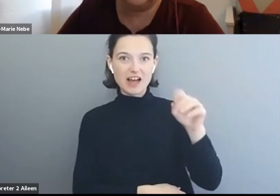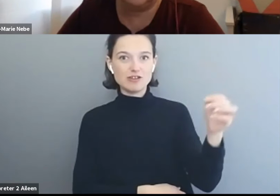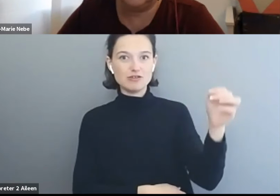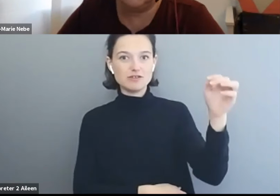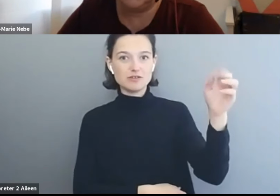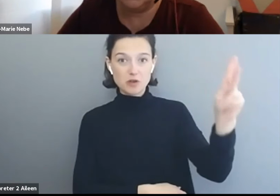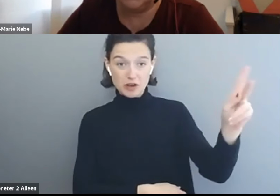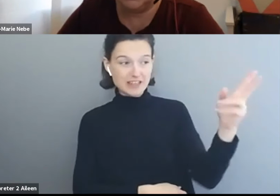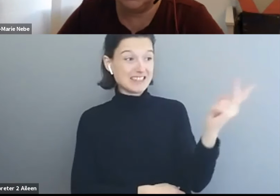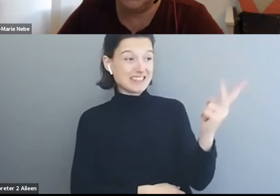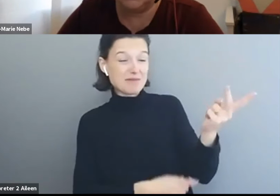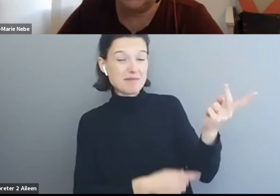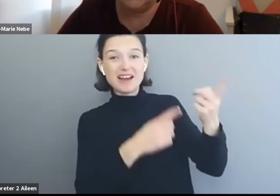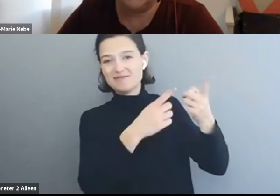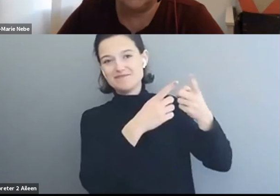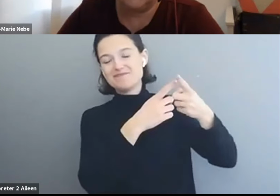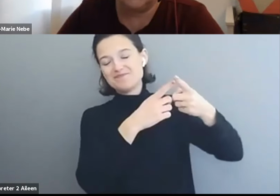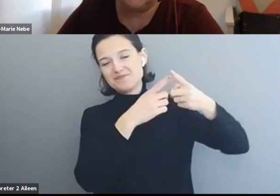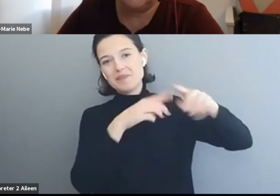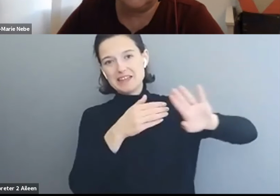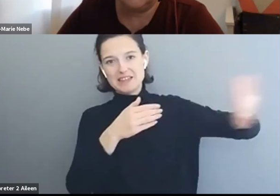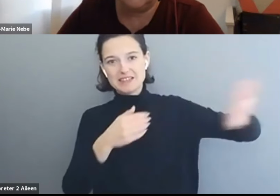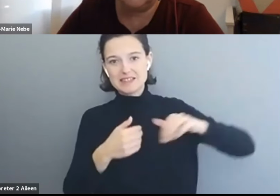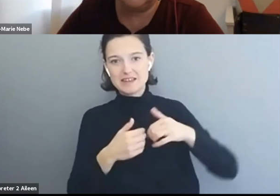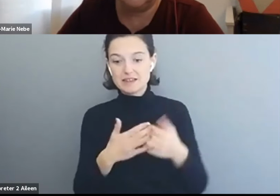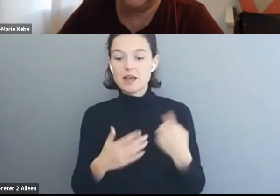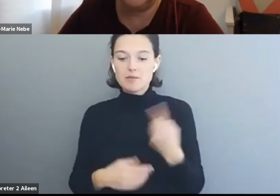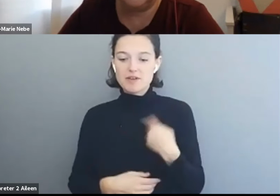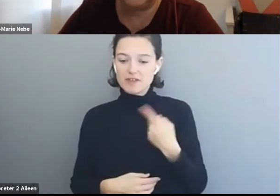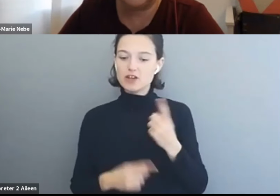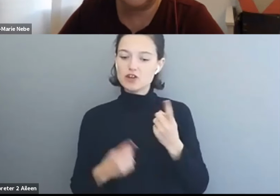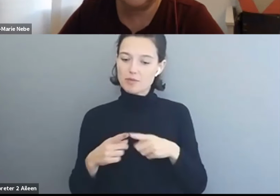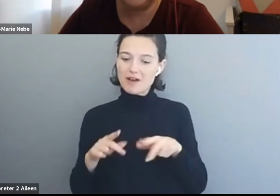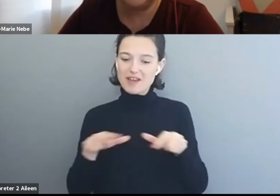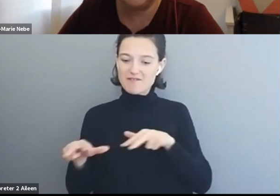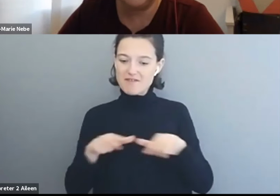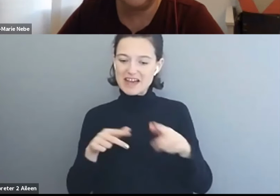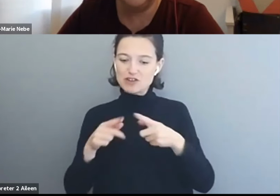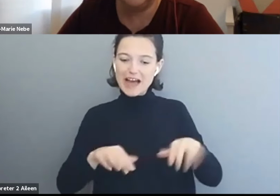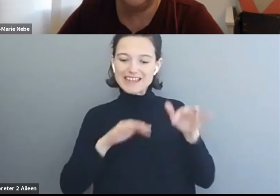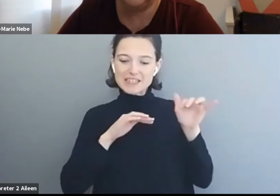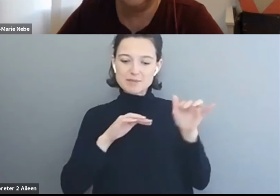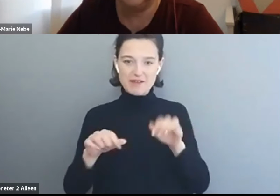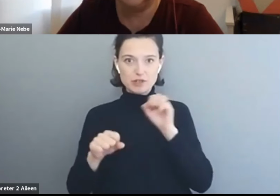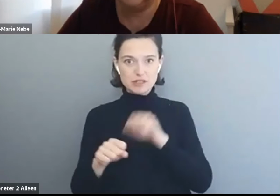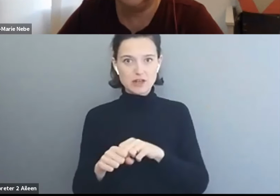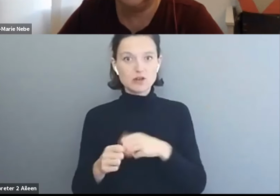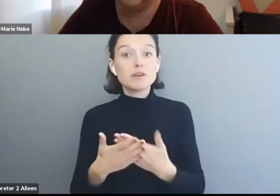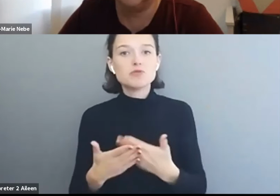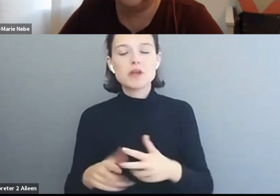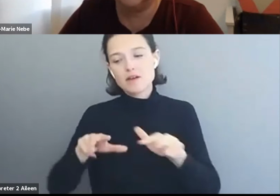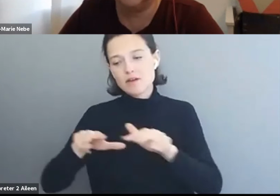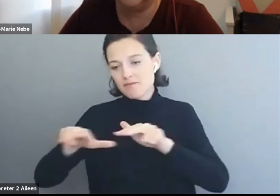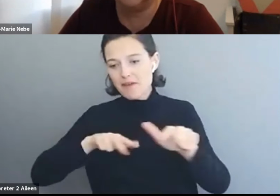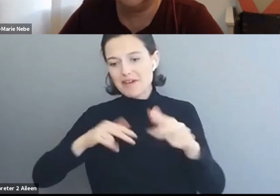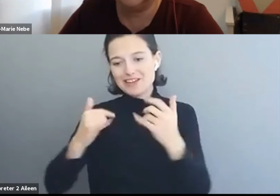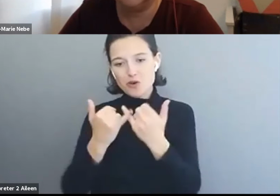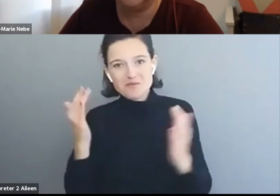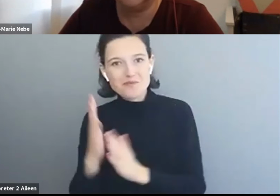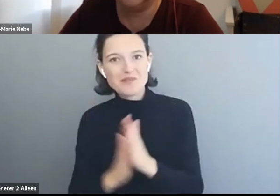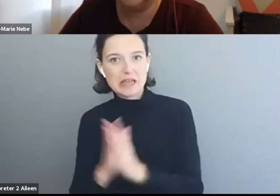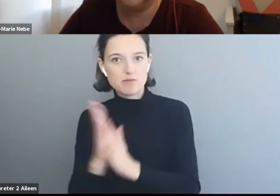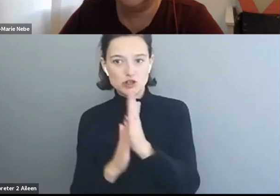ganz anders auch nochmal auf Verwaltung einzuwirken. Und ich versuche, Verwaltung immer damit zu motivieren, dass sie ja einen ganz großen Vorteil